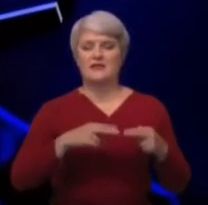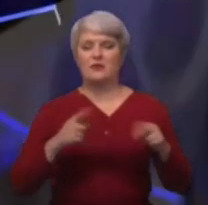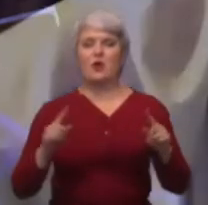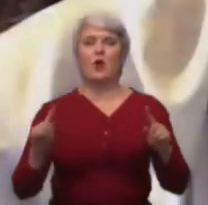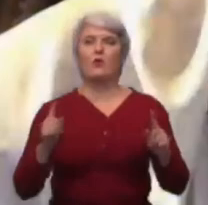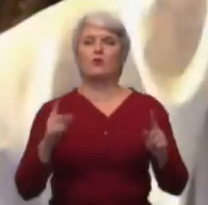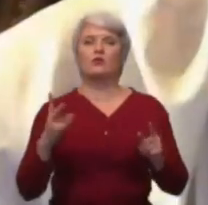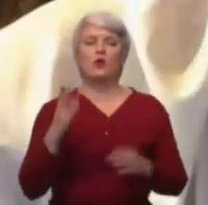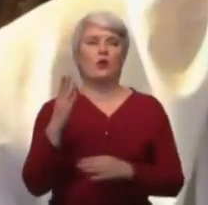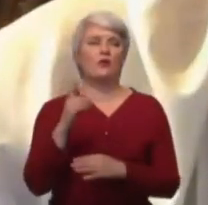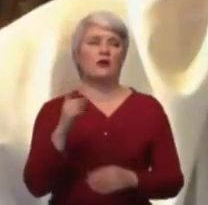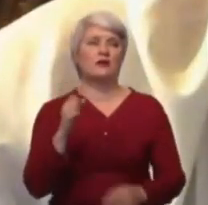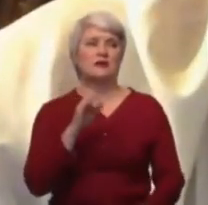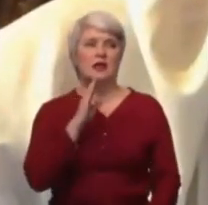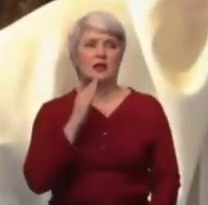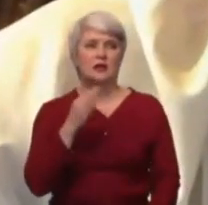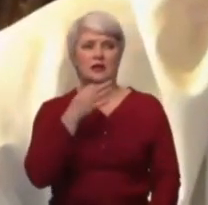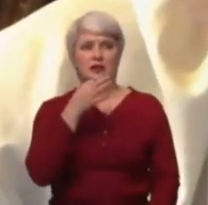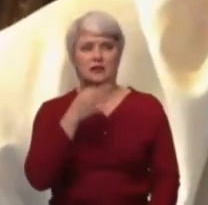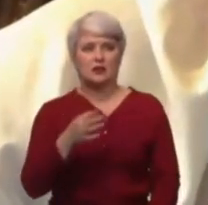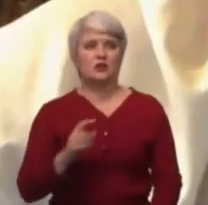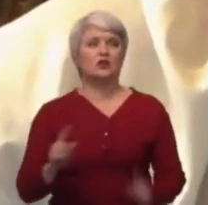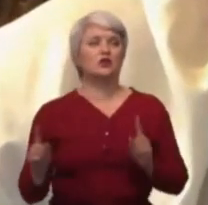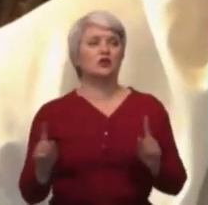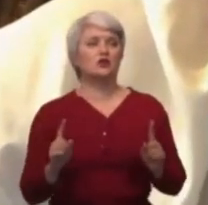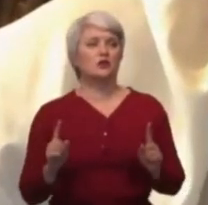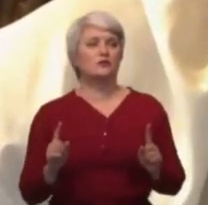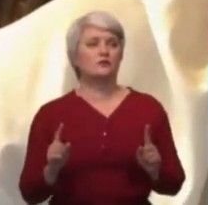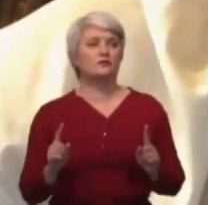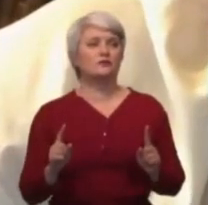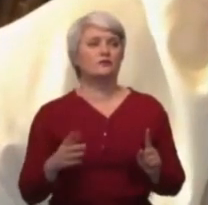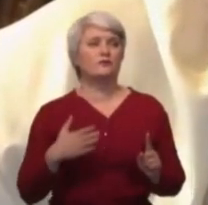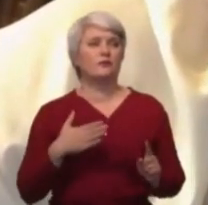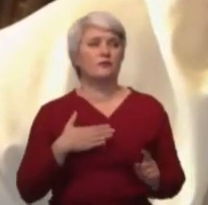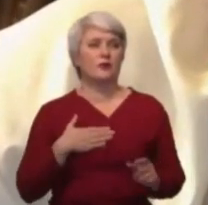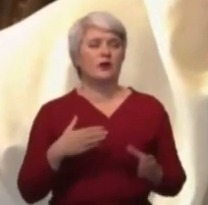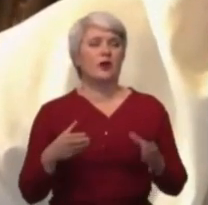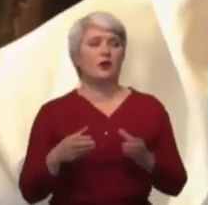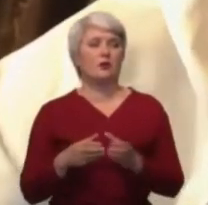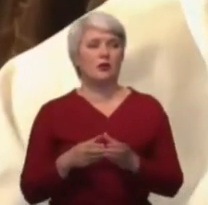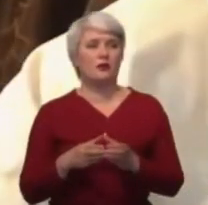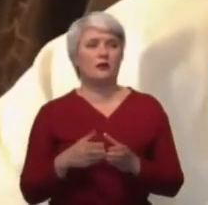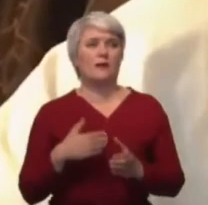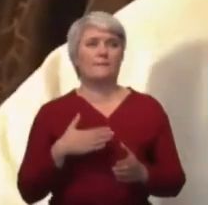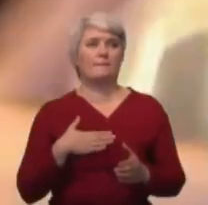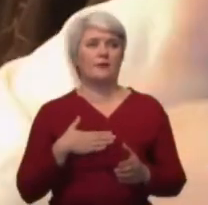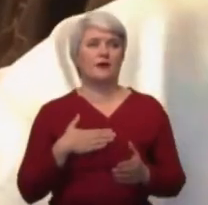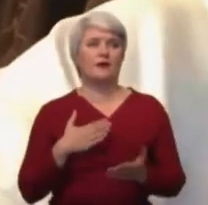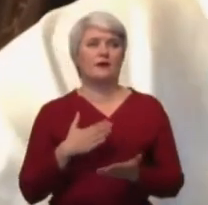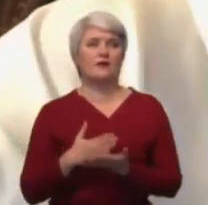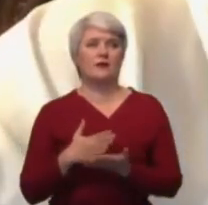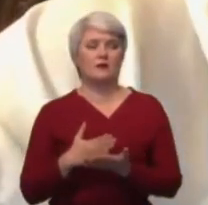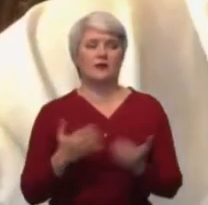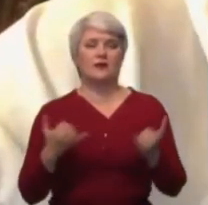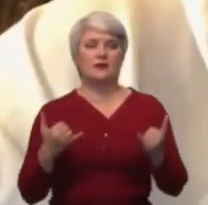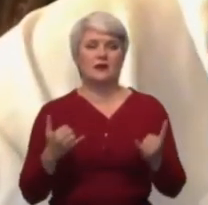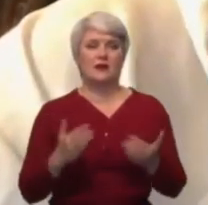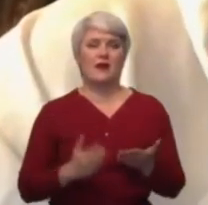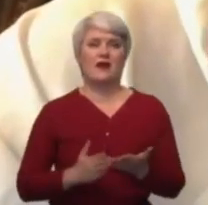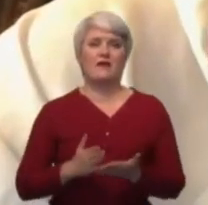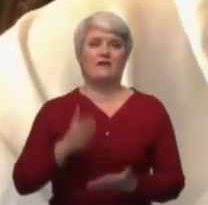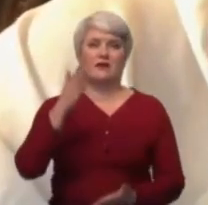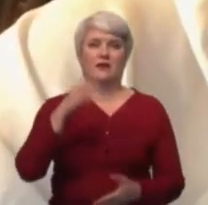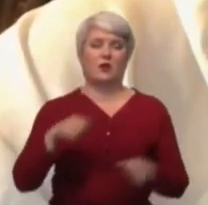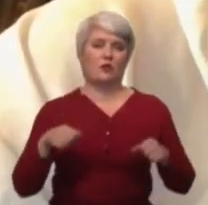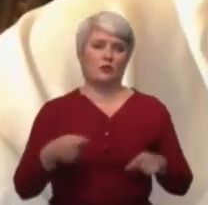мені голосувати треба за неї. Скажу лише, що ми команда, і ми являємося зараз вертикалью власті,